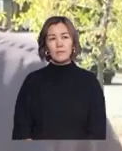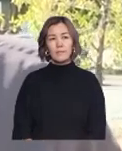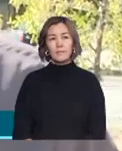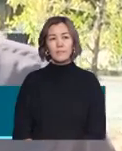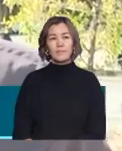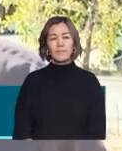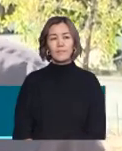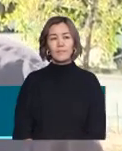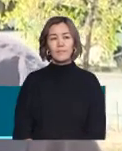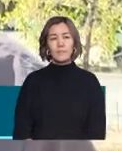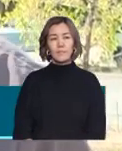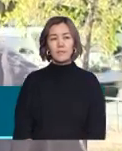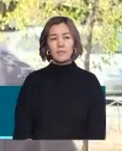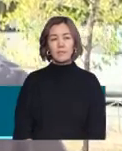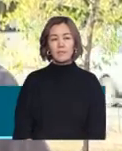Протяженность объекта